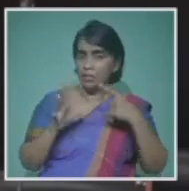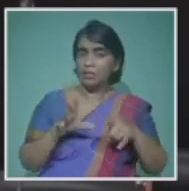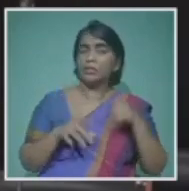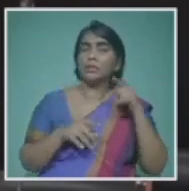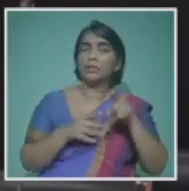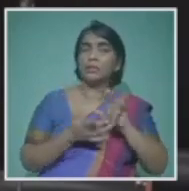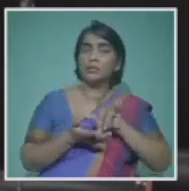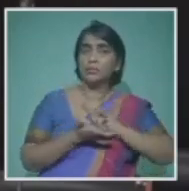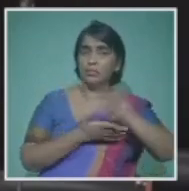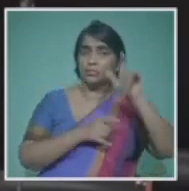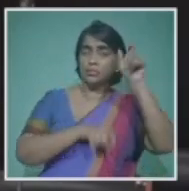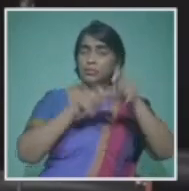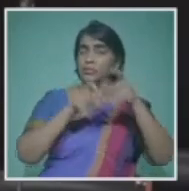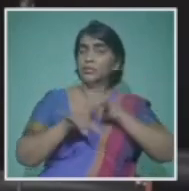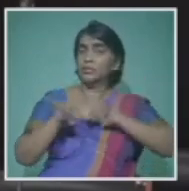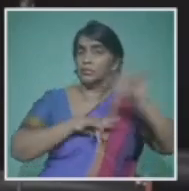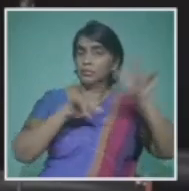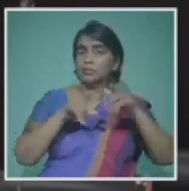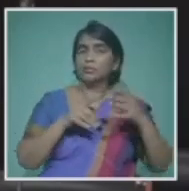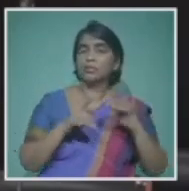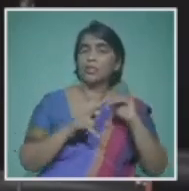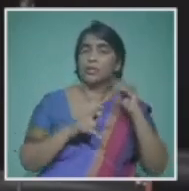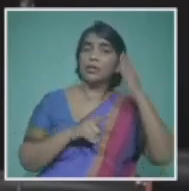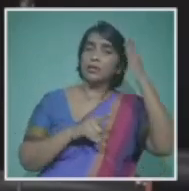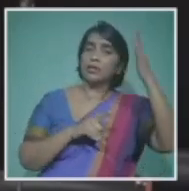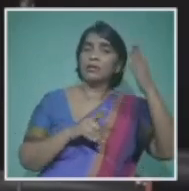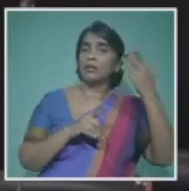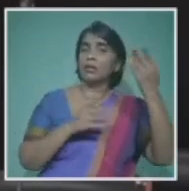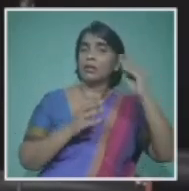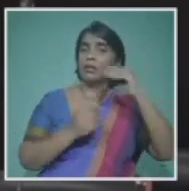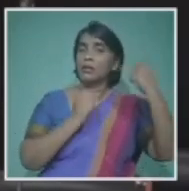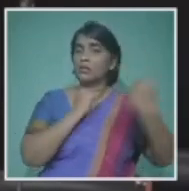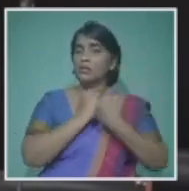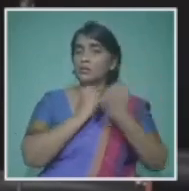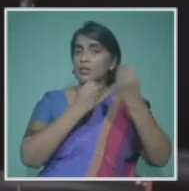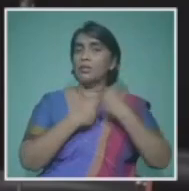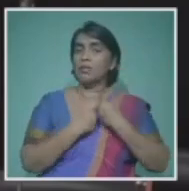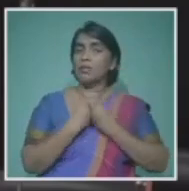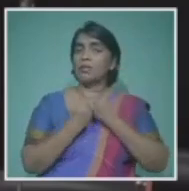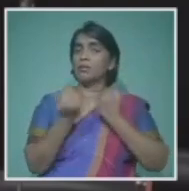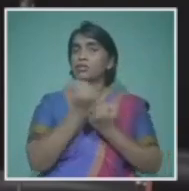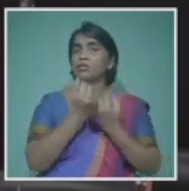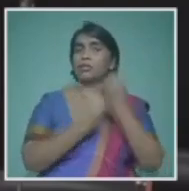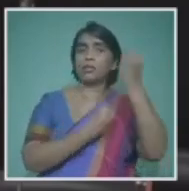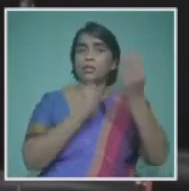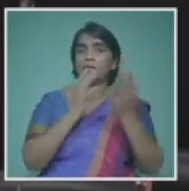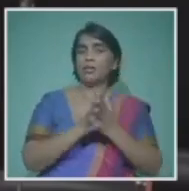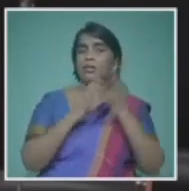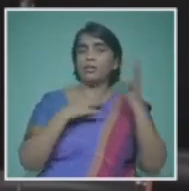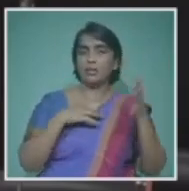වලට එව්වේ කණ්ඩායම දිහා බැලුවාම සමහරට ඒ රටවල් අපිට දෙන ආධාර වලට වඩා අපි දෙන ආධාර වැඩි.